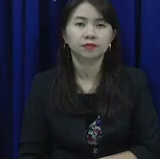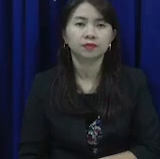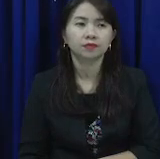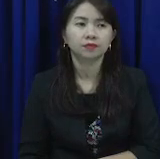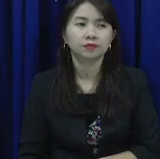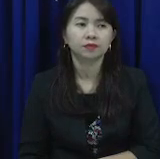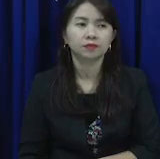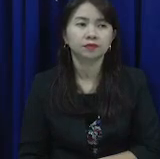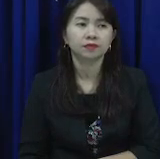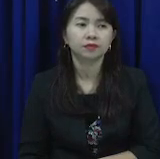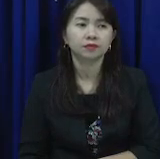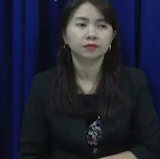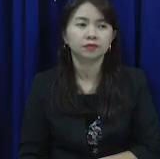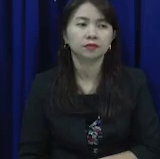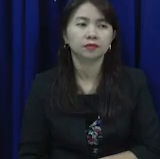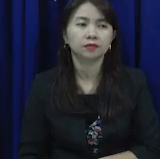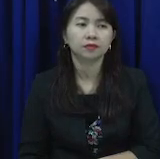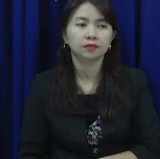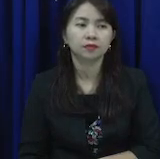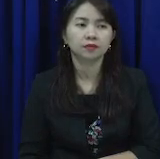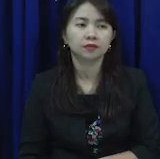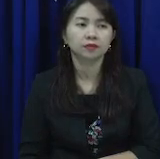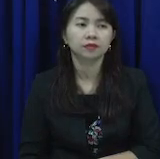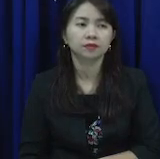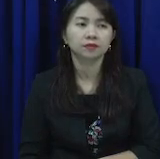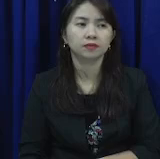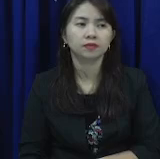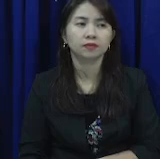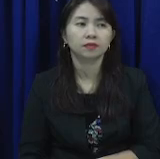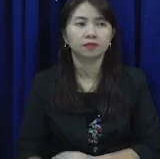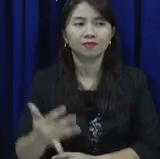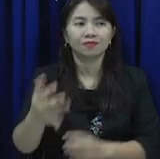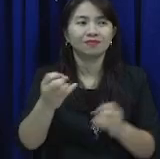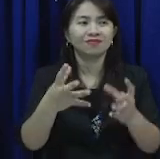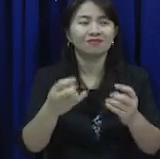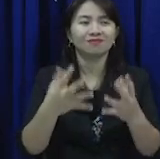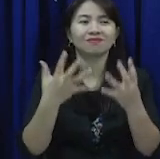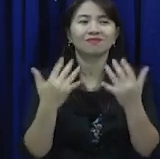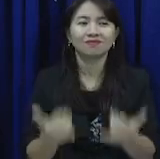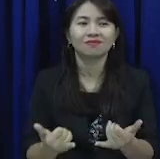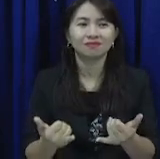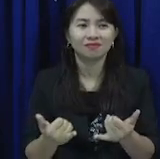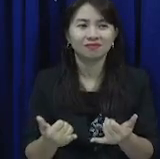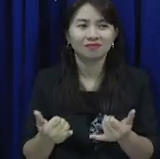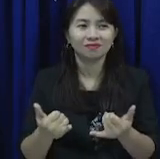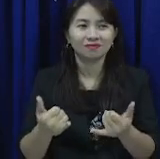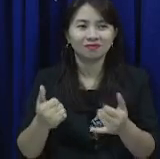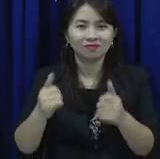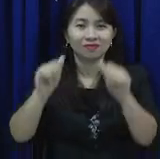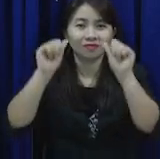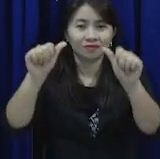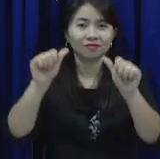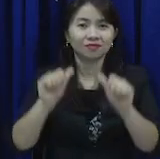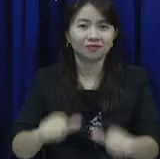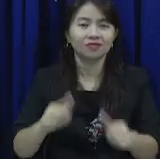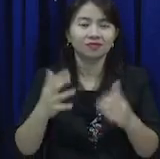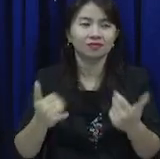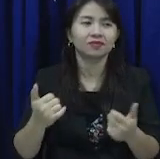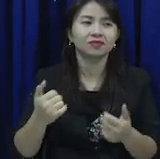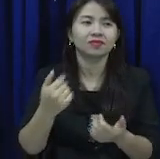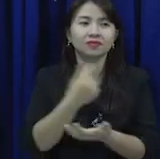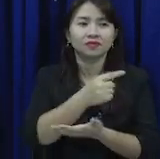nag-post o Ang dami na nag-post ng graduation ninyo ' ba ang dami ng lahat na nag-post but